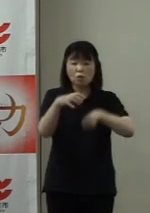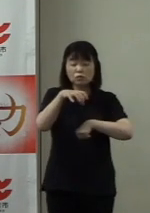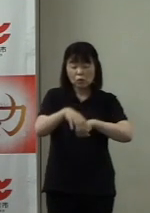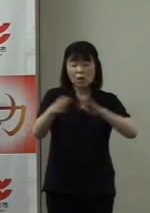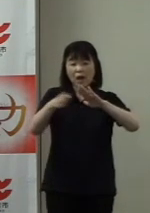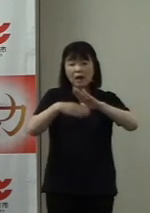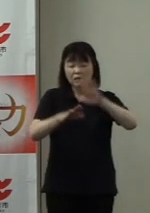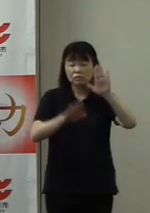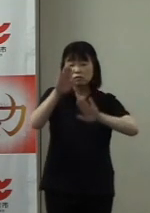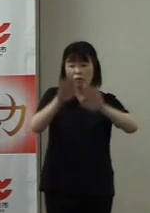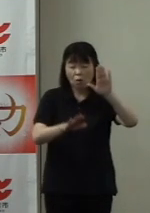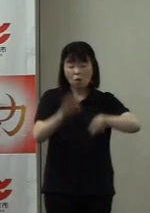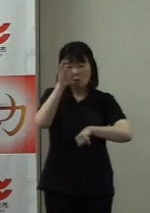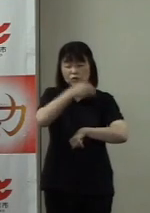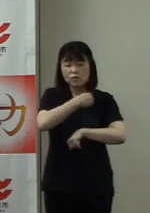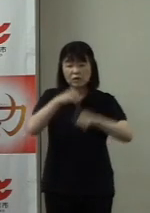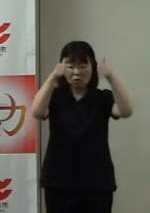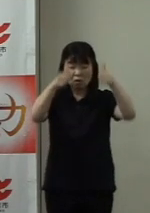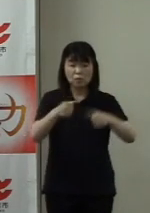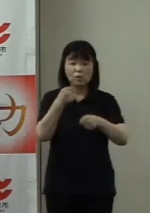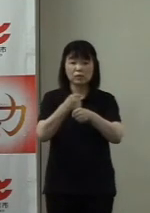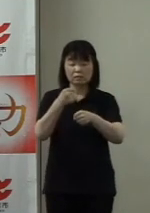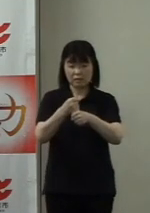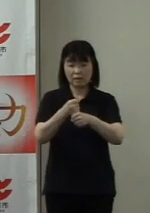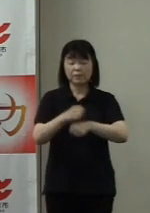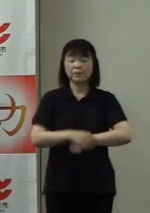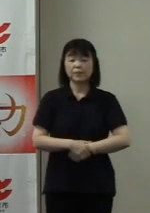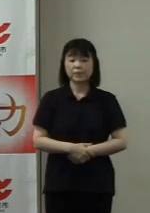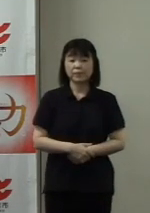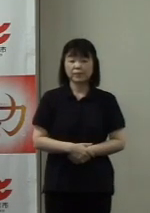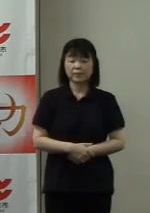の経費であります。合わせて160万円。